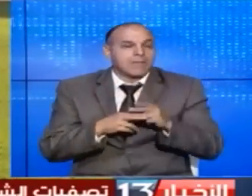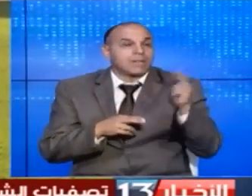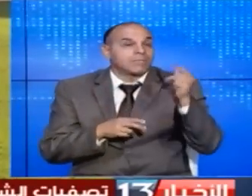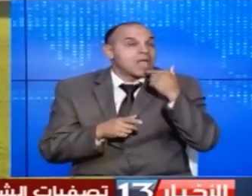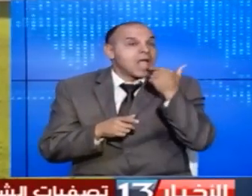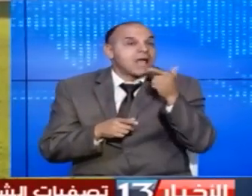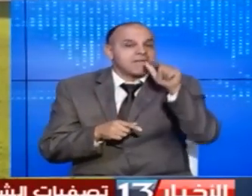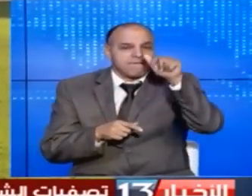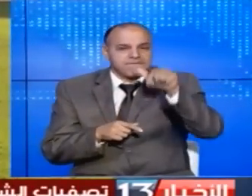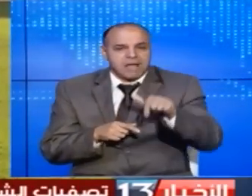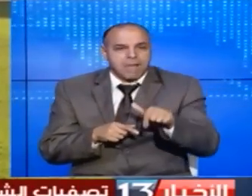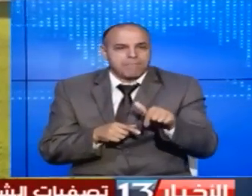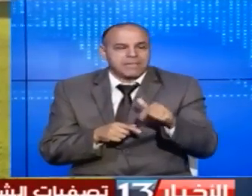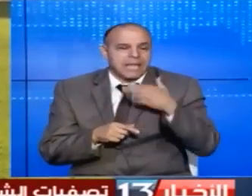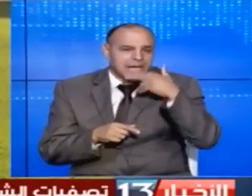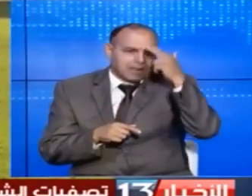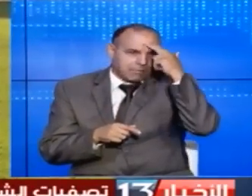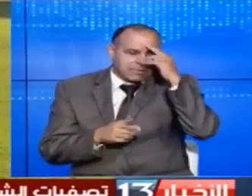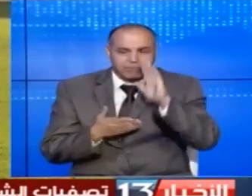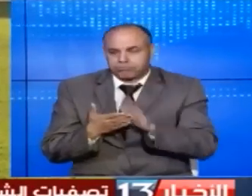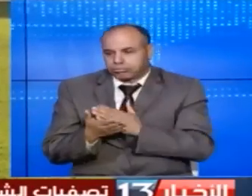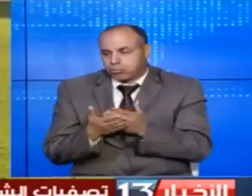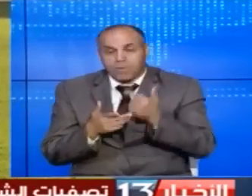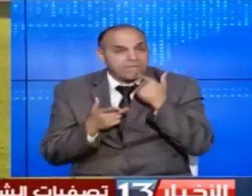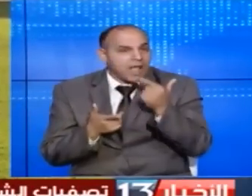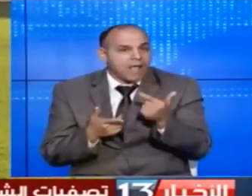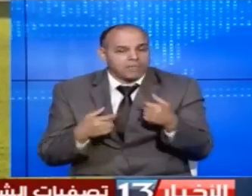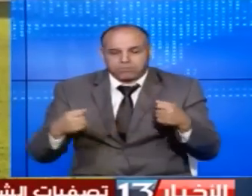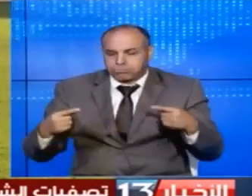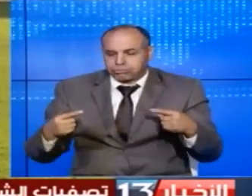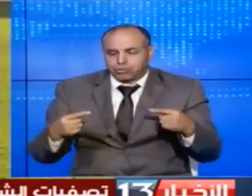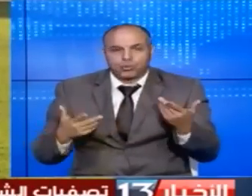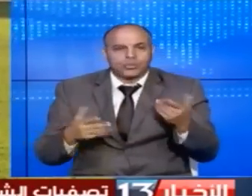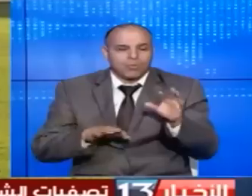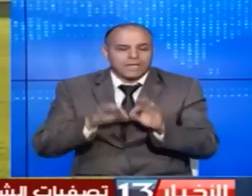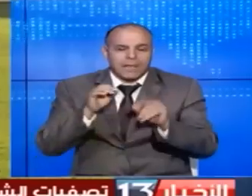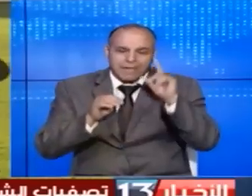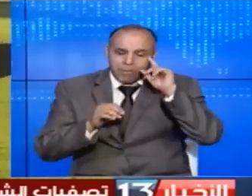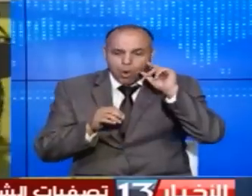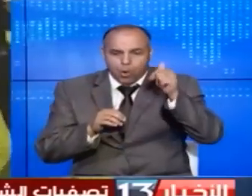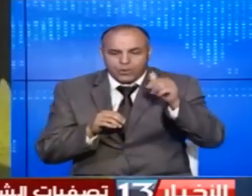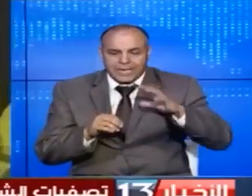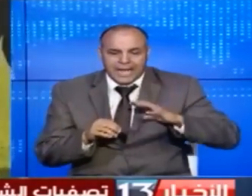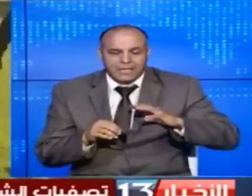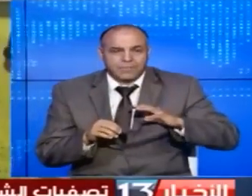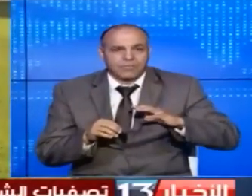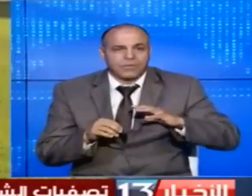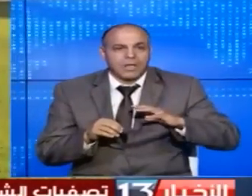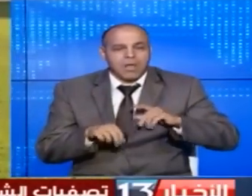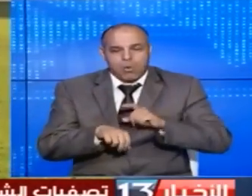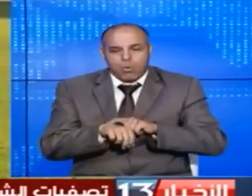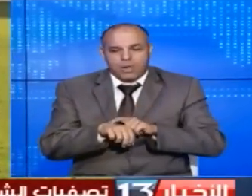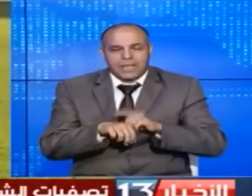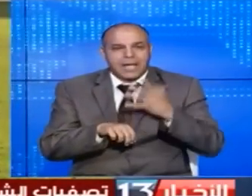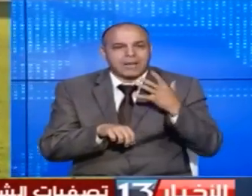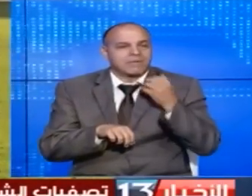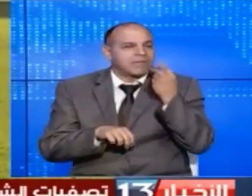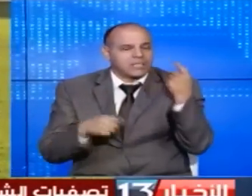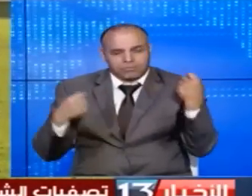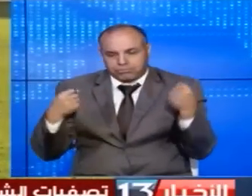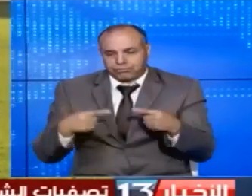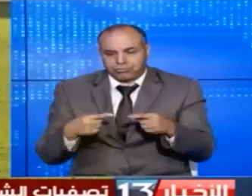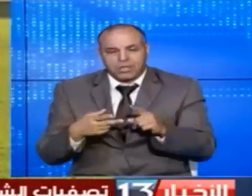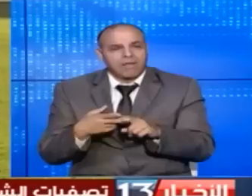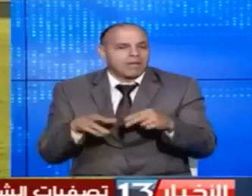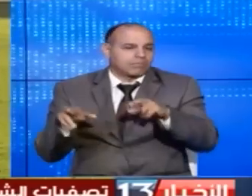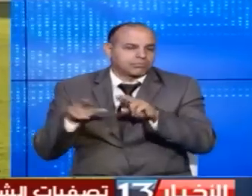حيث يوجد منذ يوم الخميس استعدادا لملاقاة نظيره الليبي غدا الأحد بداية من 5 مساء